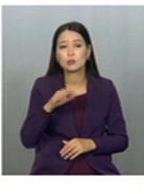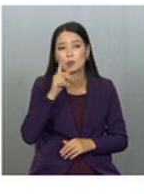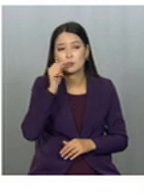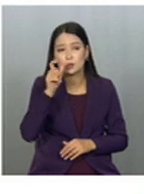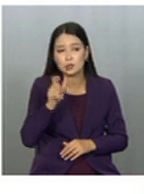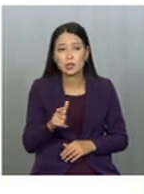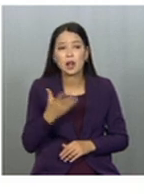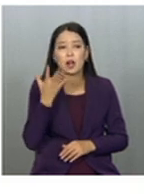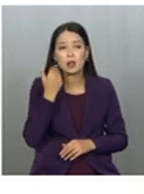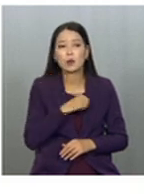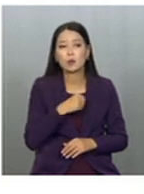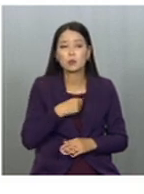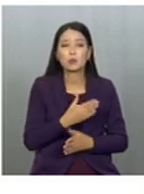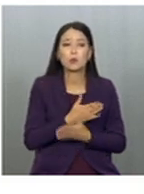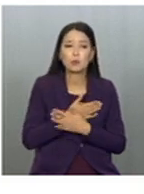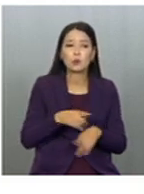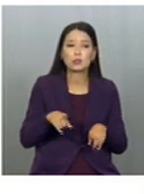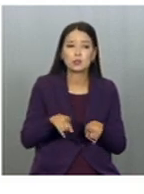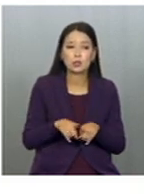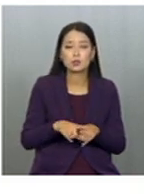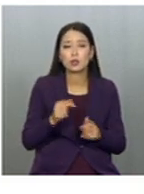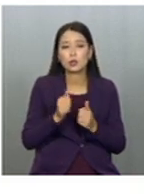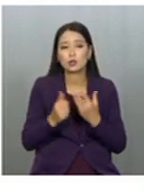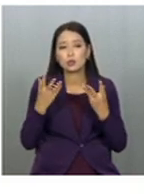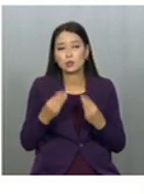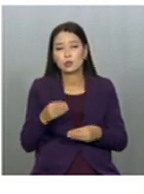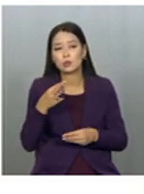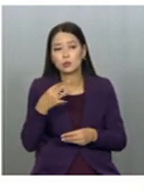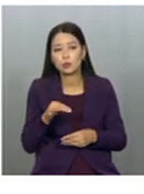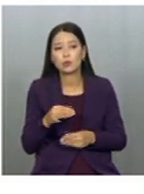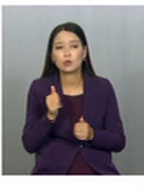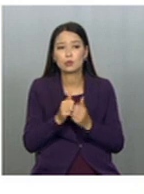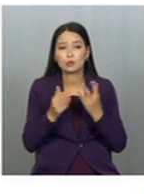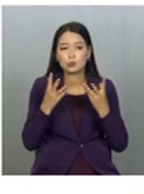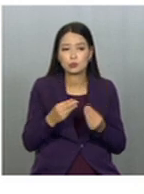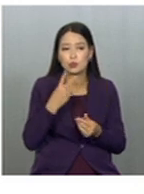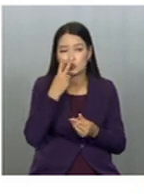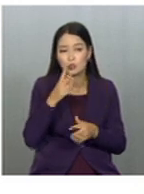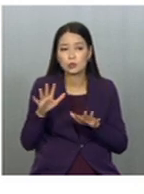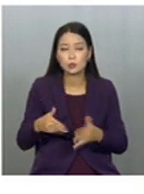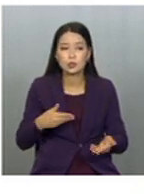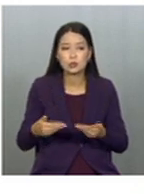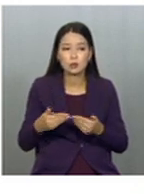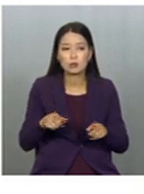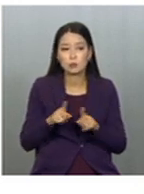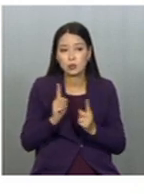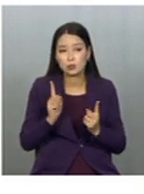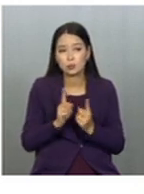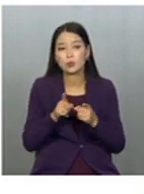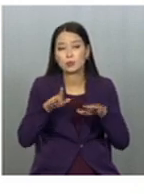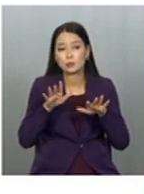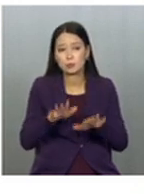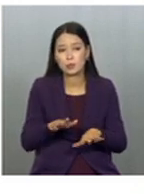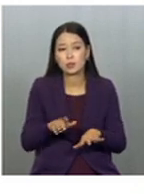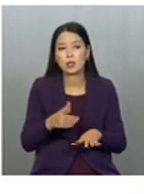өзің өлгенше есіл көзел, күнде той күнде жүйін жүрген жерің. Жолықтым атағыңа құмар едім,